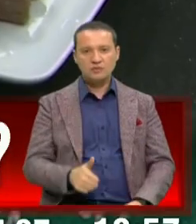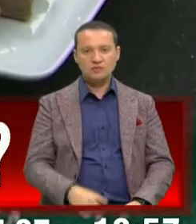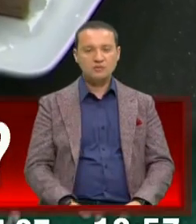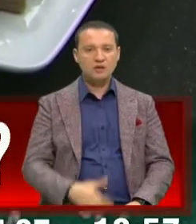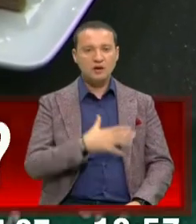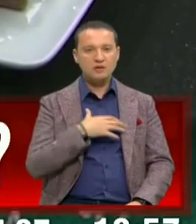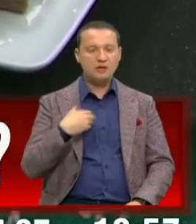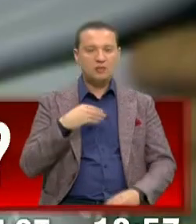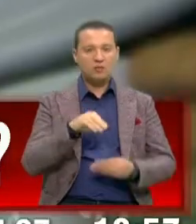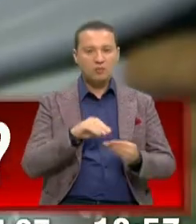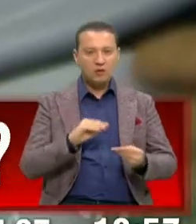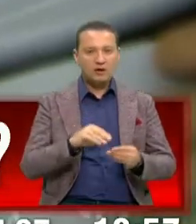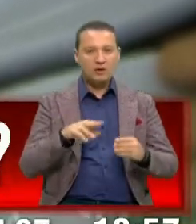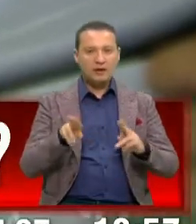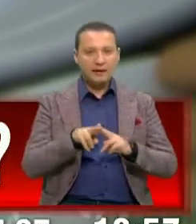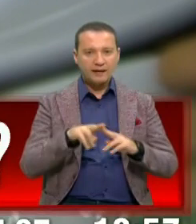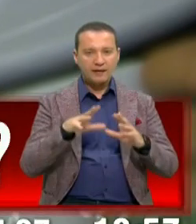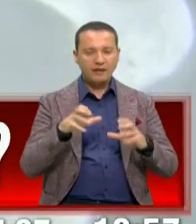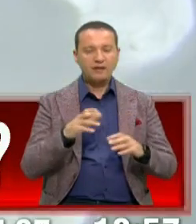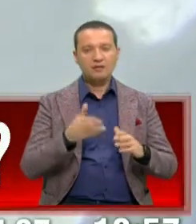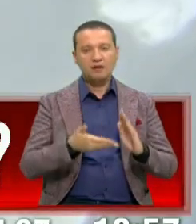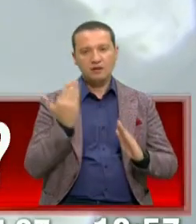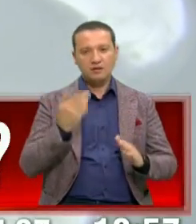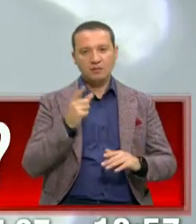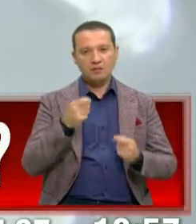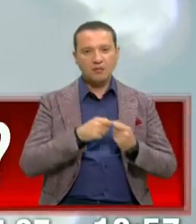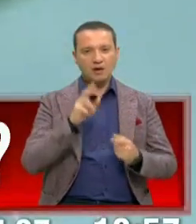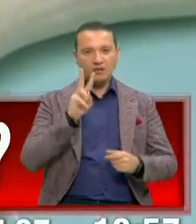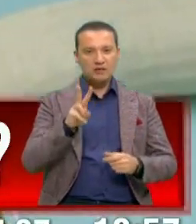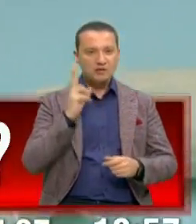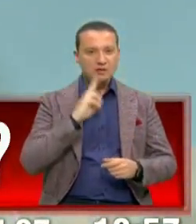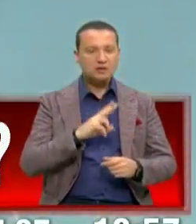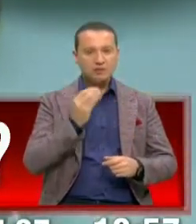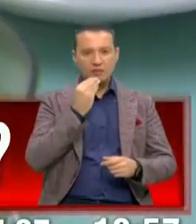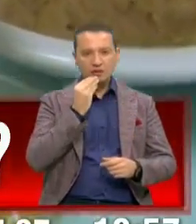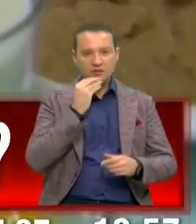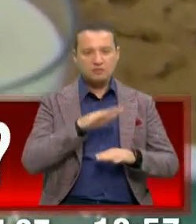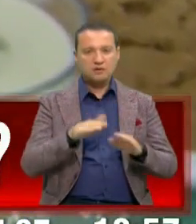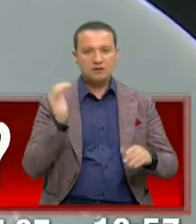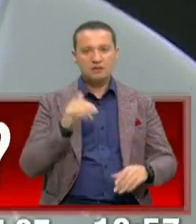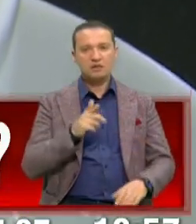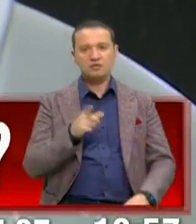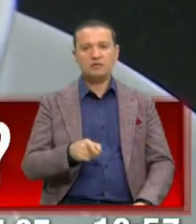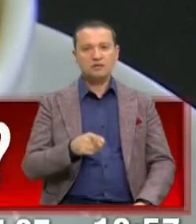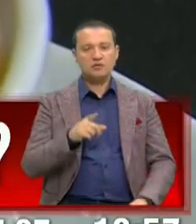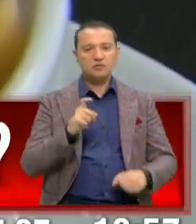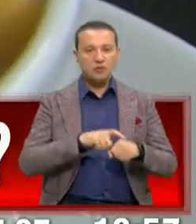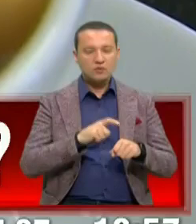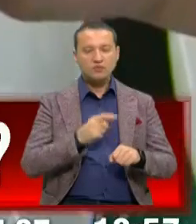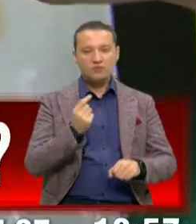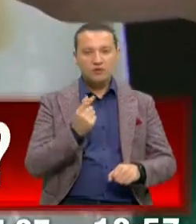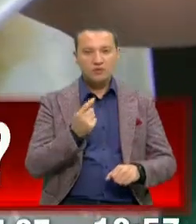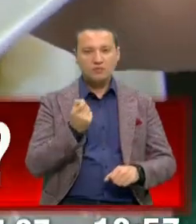anne poğaçası kekler rafa kalkacak B vitamininden zengin besinler masaya yerleştirilecek nohut